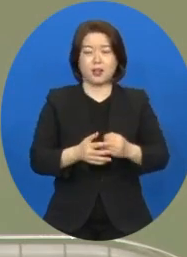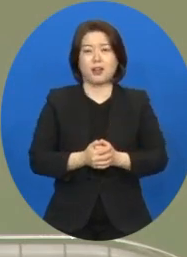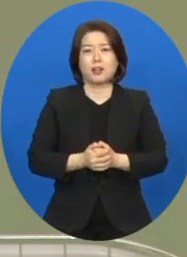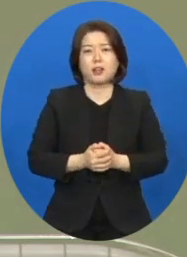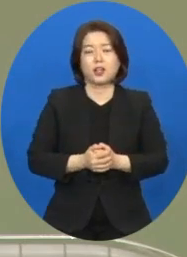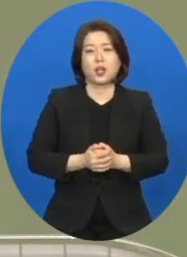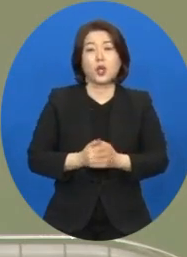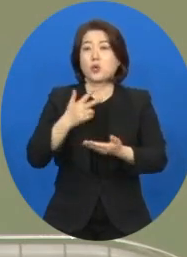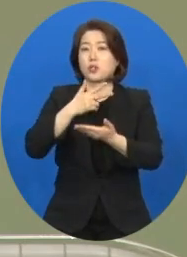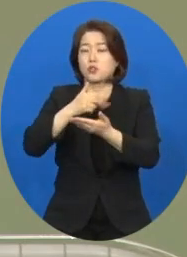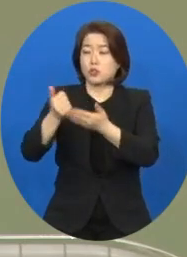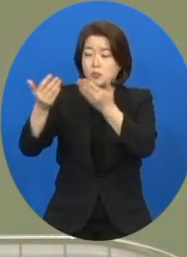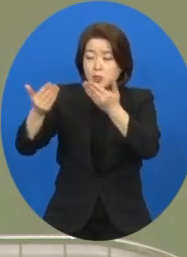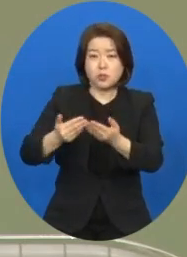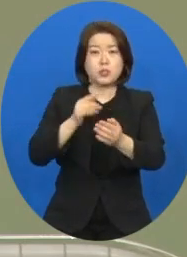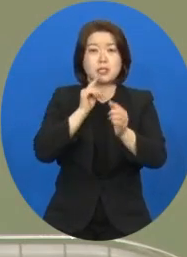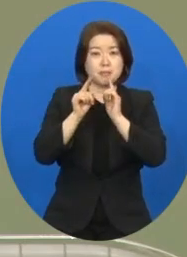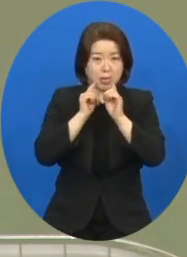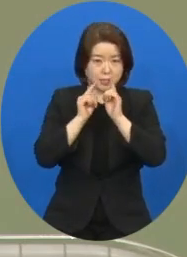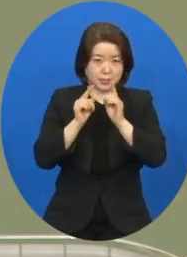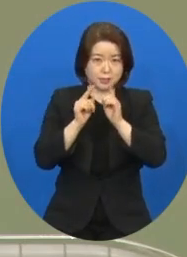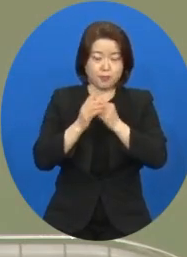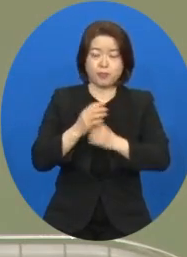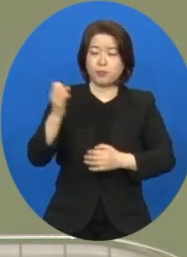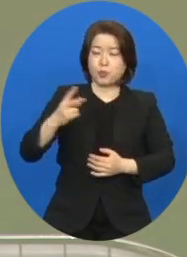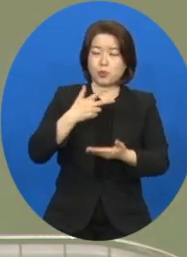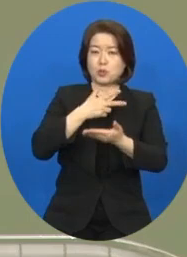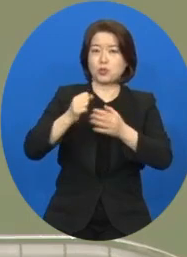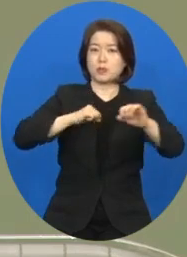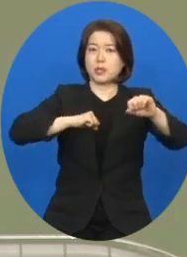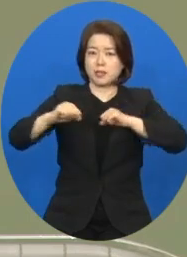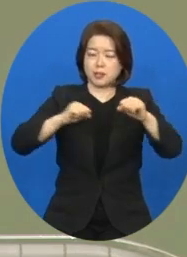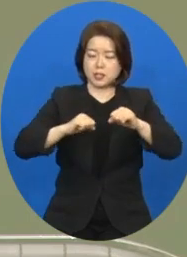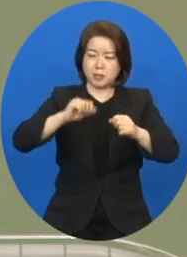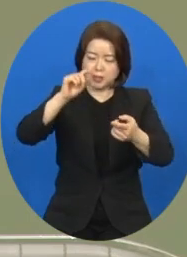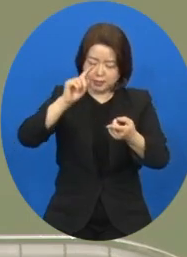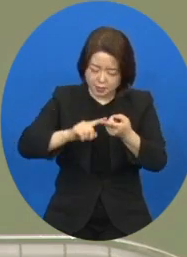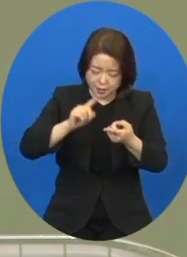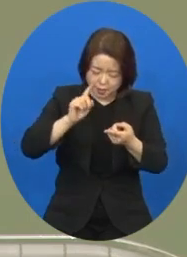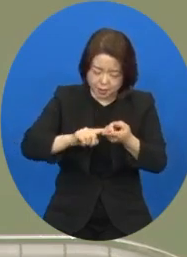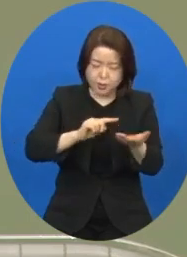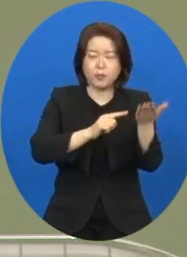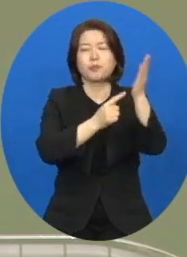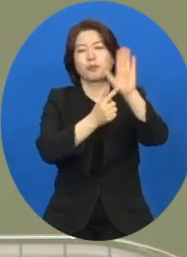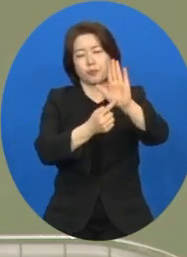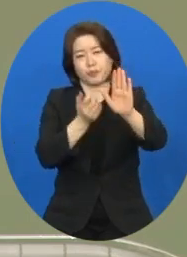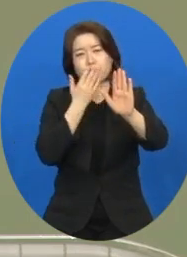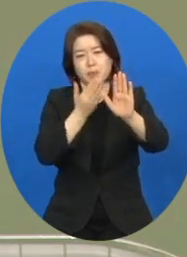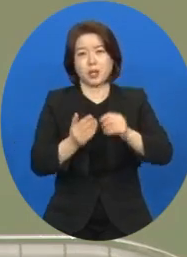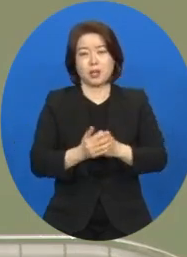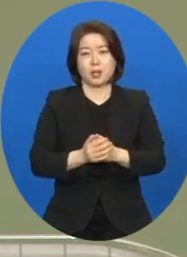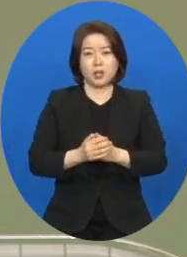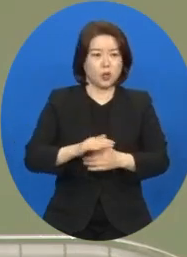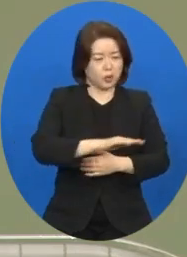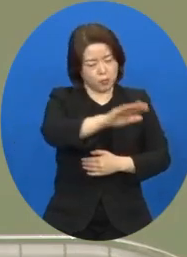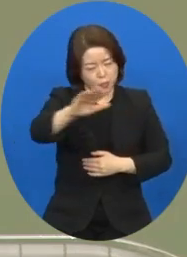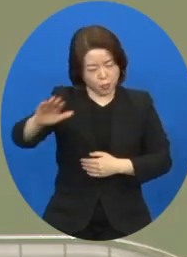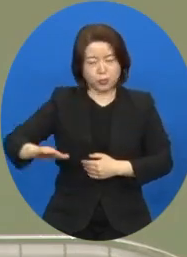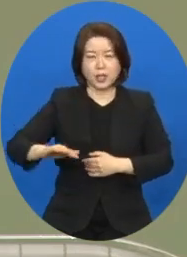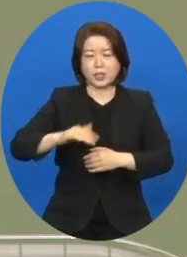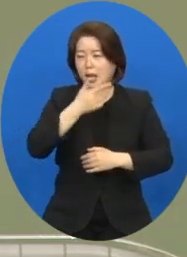우리 주님이 주시는 말씀 그리고 우리 주님이 역사하심이 그대로 드러납니다. 우리 모두가 다 알게